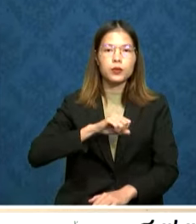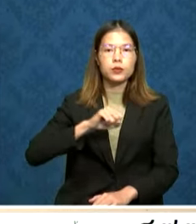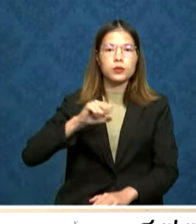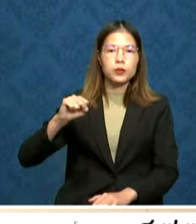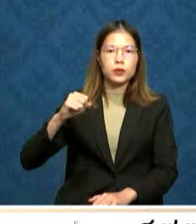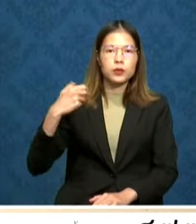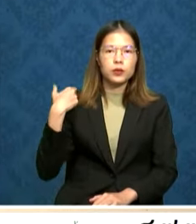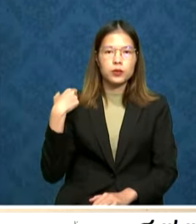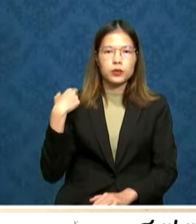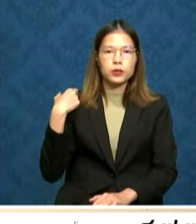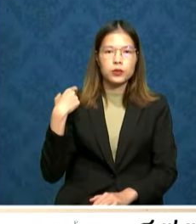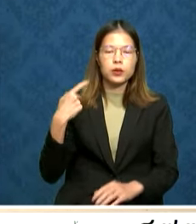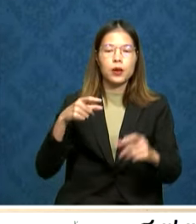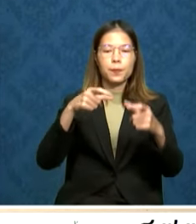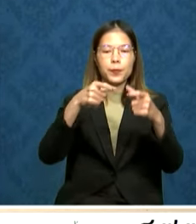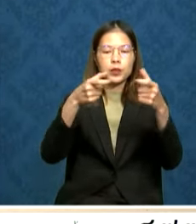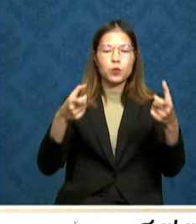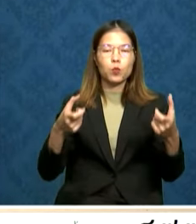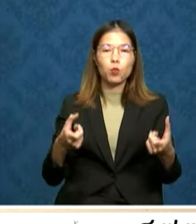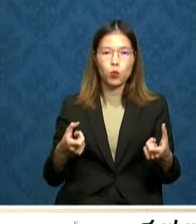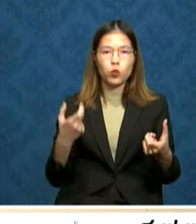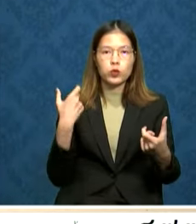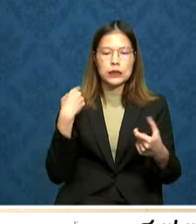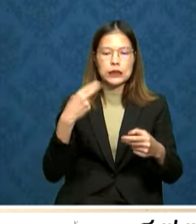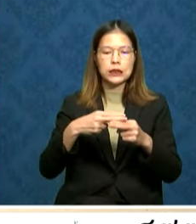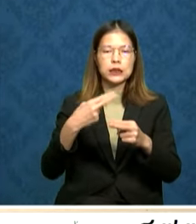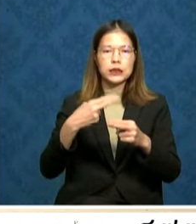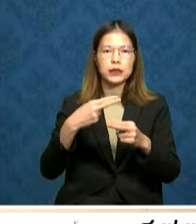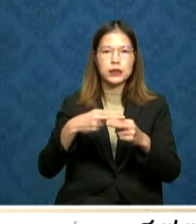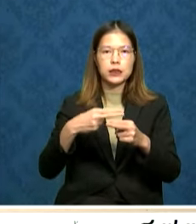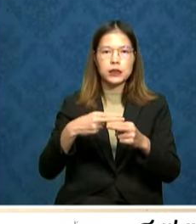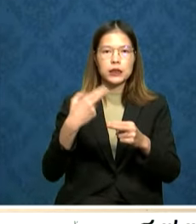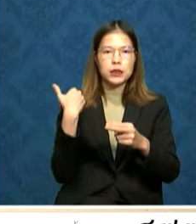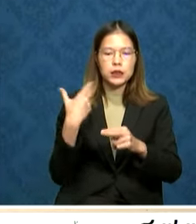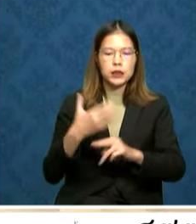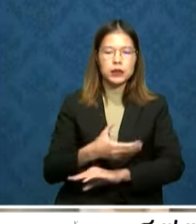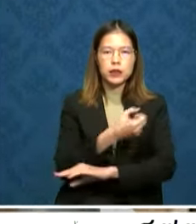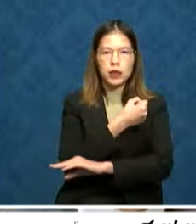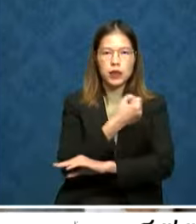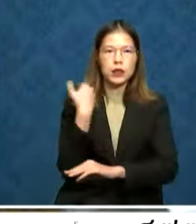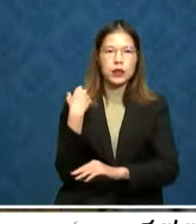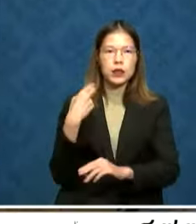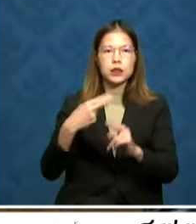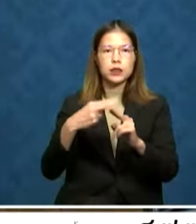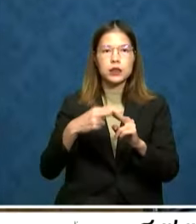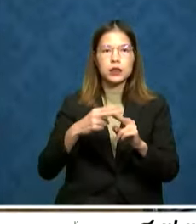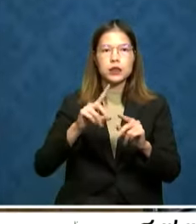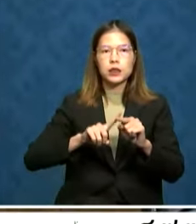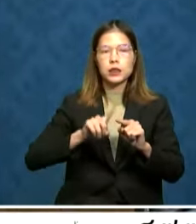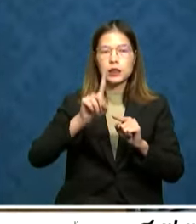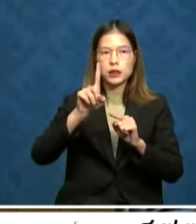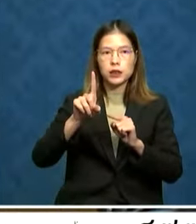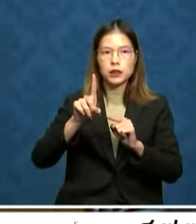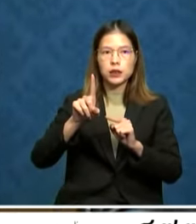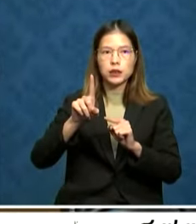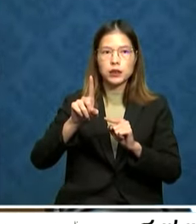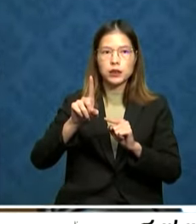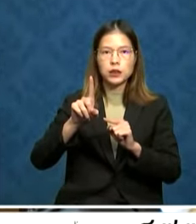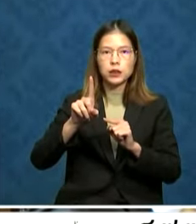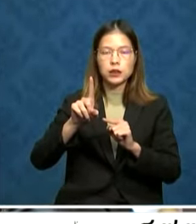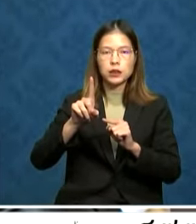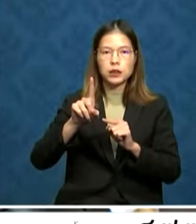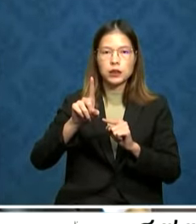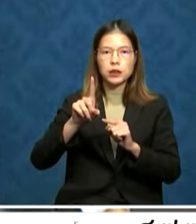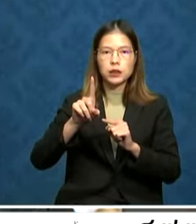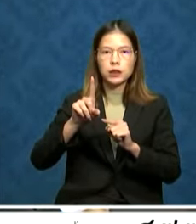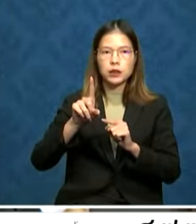ดรจัวรเพชบูรณ์ขอเสนอชื่อกรนิการในสาสวนของพักพลงบัชชารัติจำนวนหนึ่ท่านครับคือใน ชัยวุธ